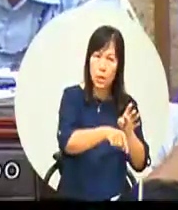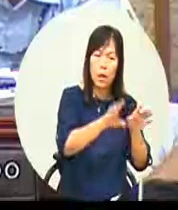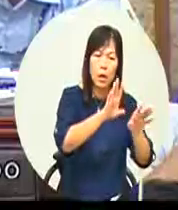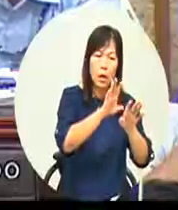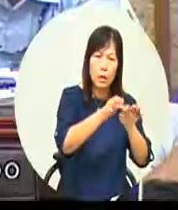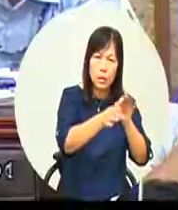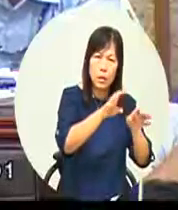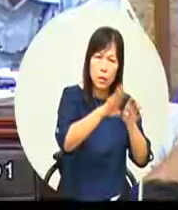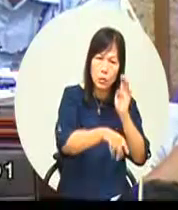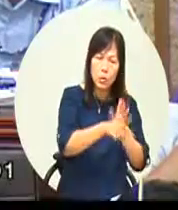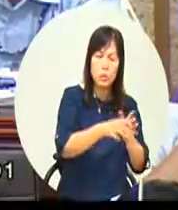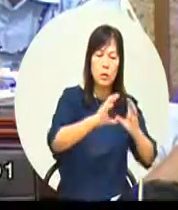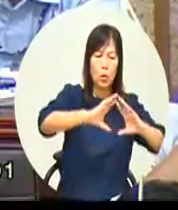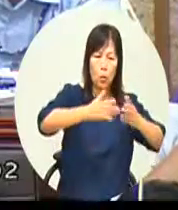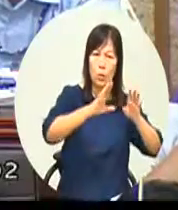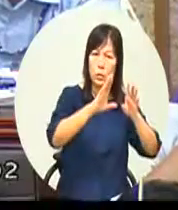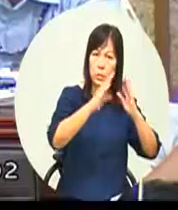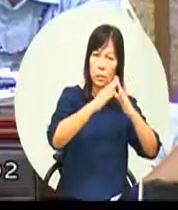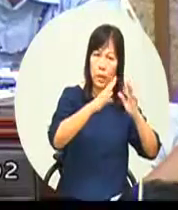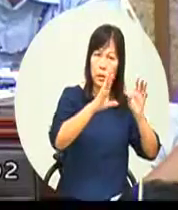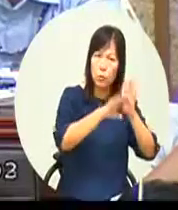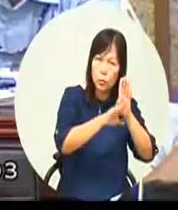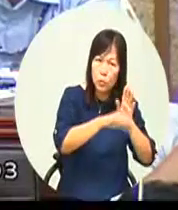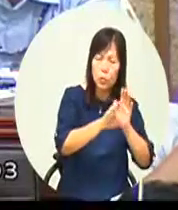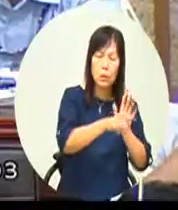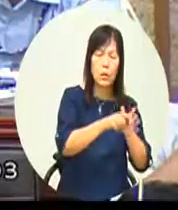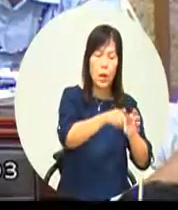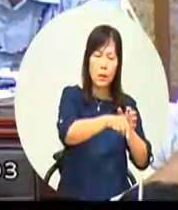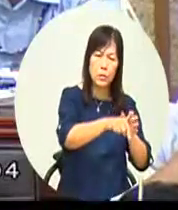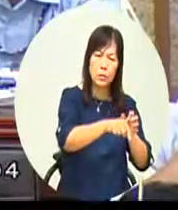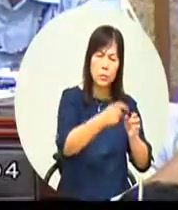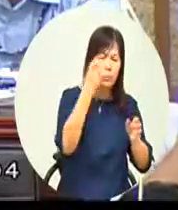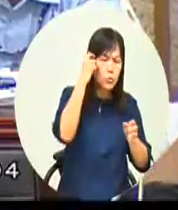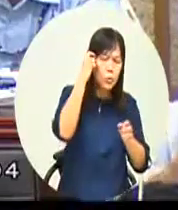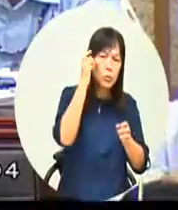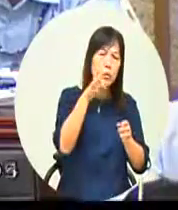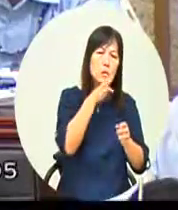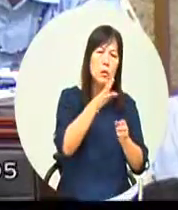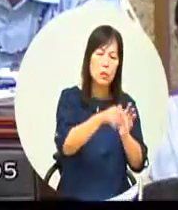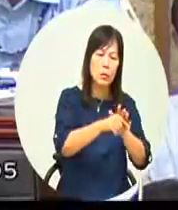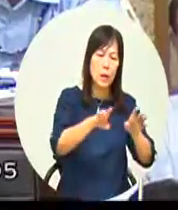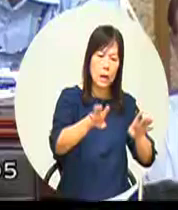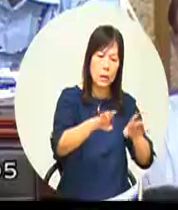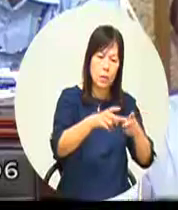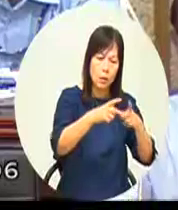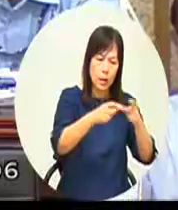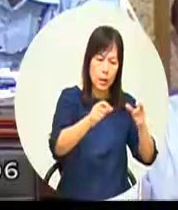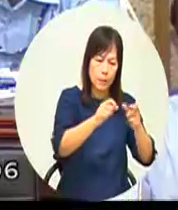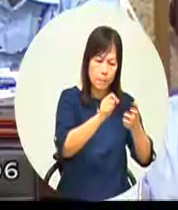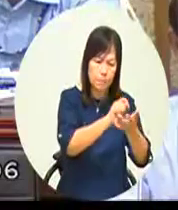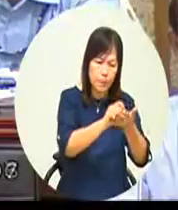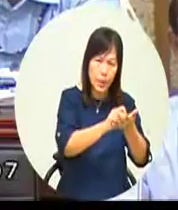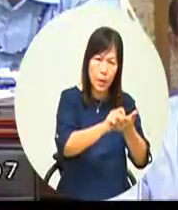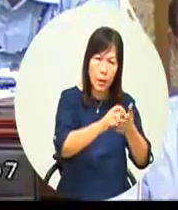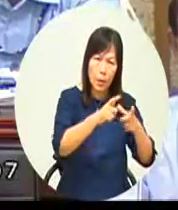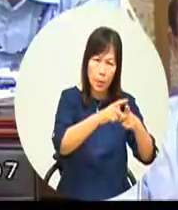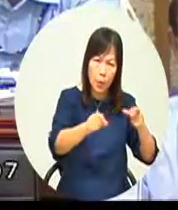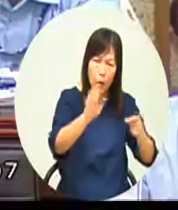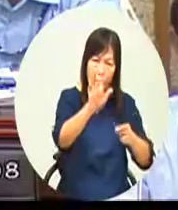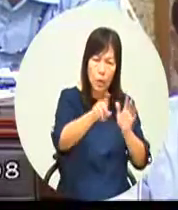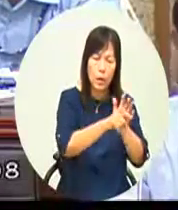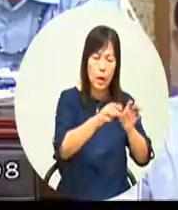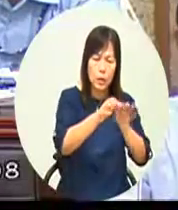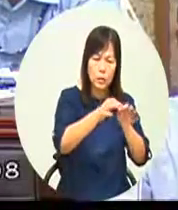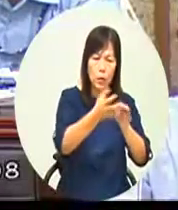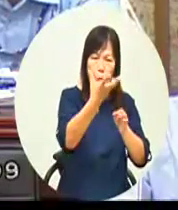为营业税是国税，那营业税的部分他们是认为说，你如果有开发票，那开发票的部分你营业降低，其